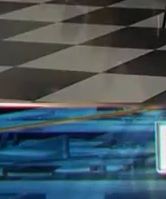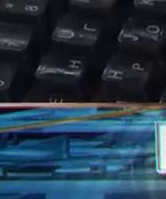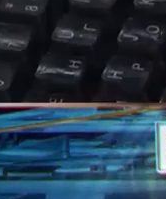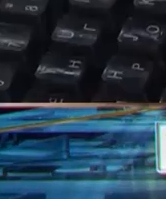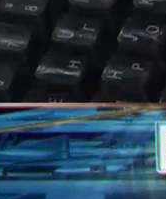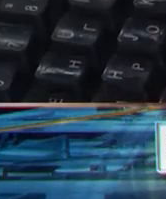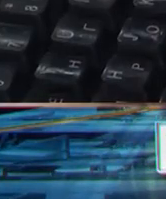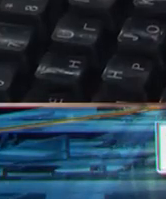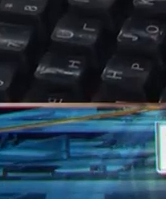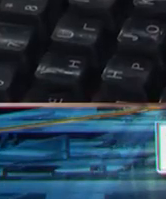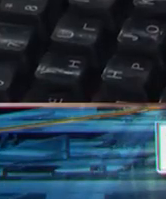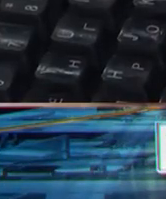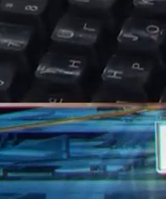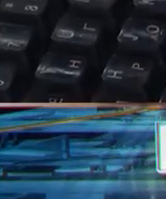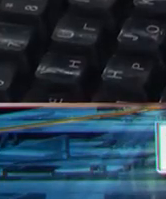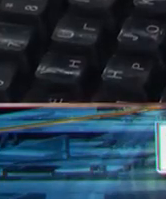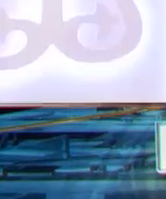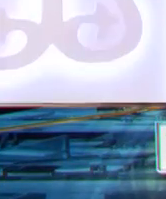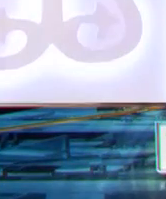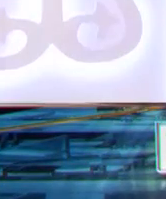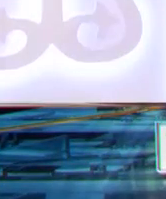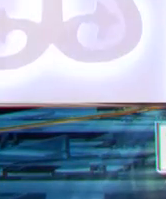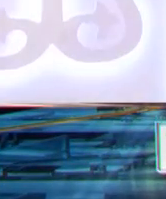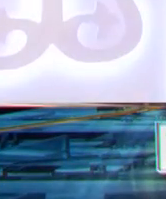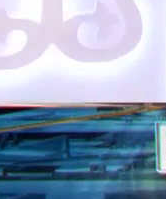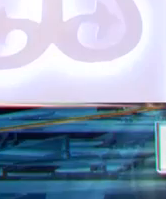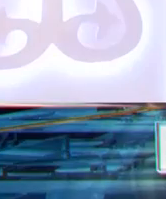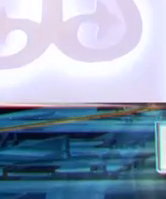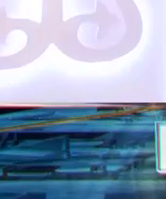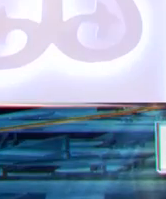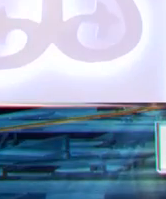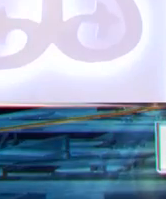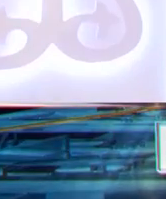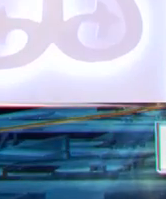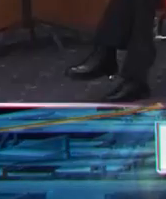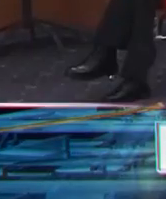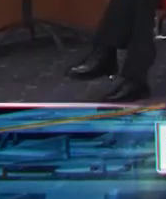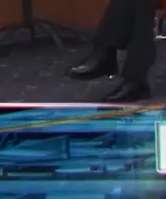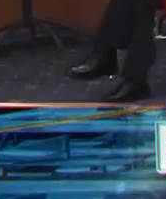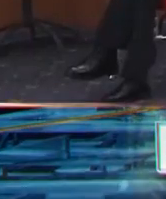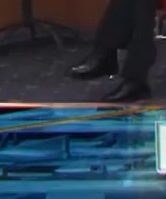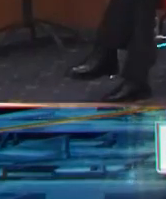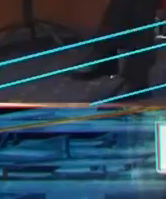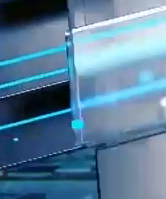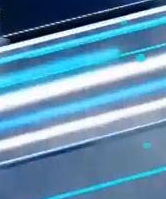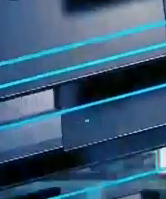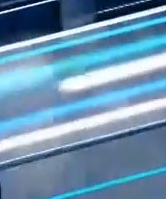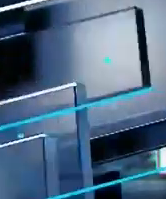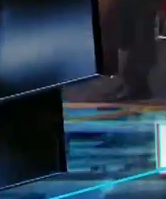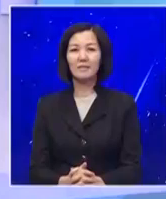Дүние мүлікті жасыратындар жазаланады. Биылдан бастап жалпыға бірдей салықтық декларациялау енгізілді.